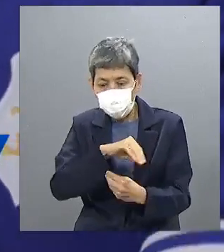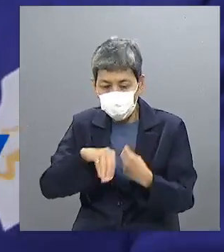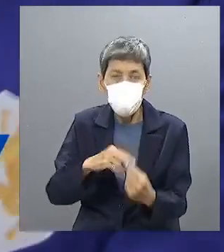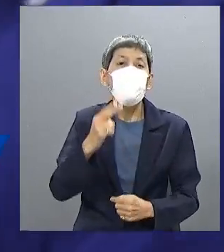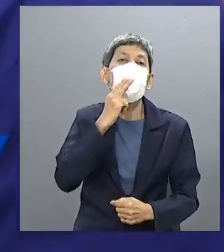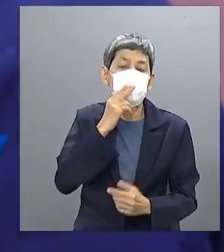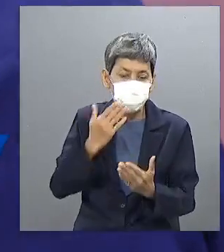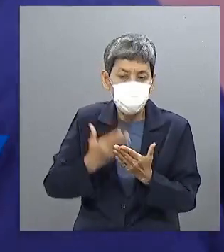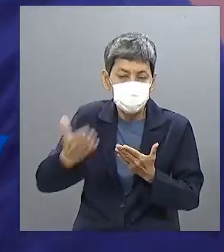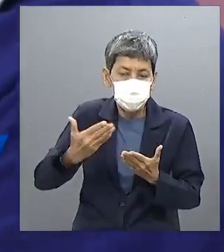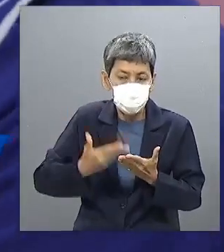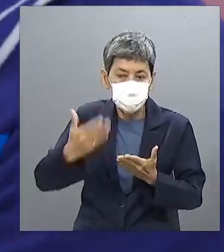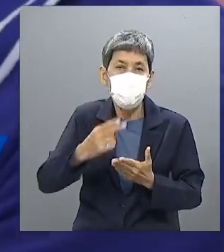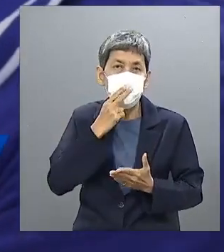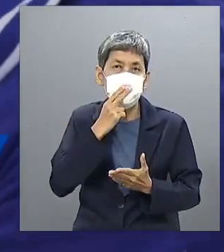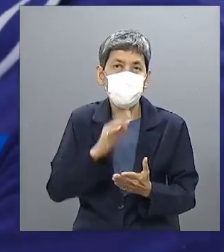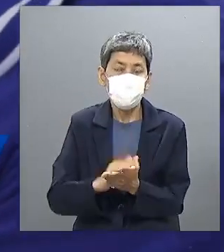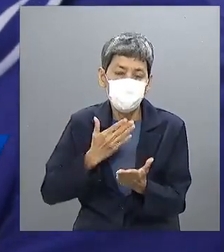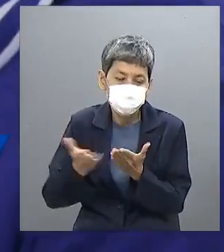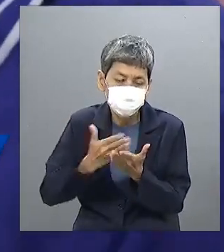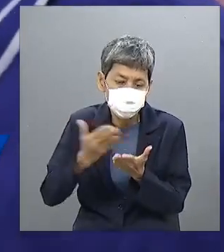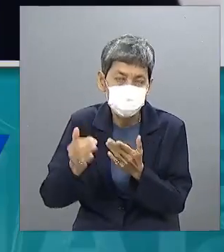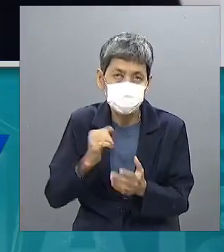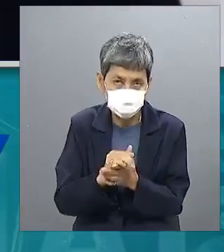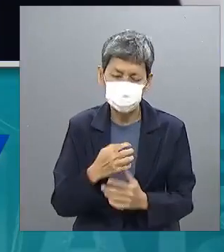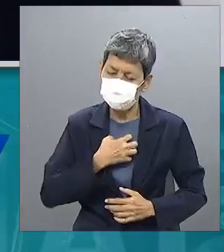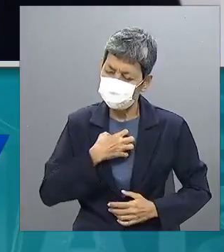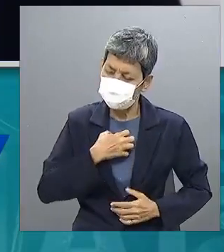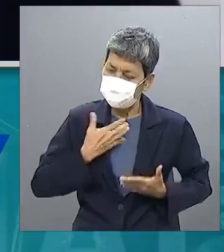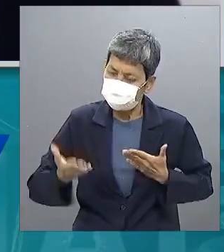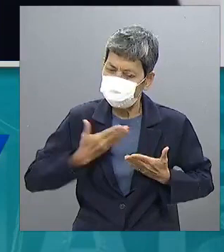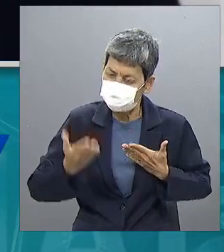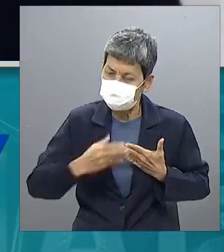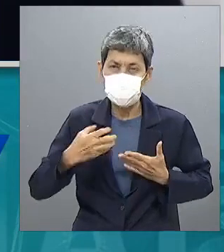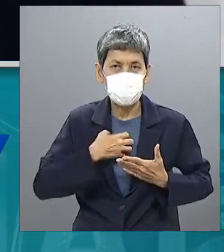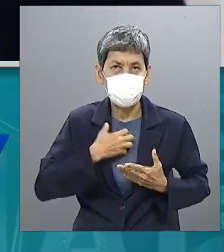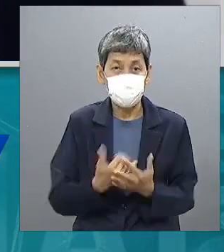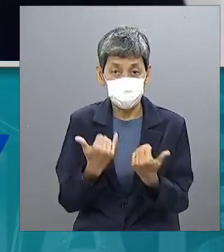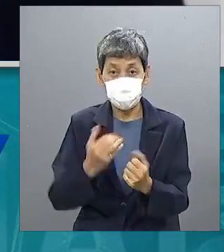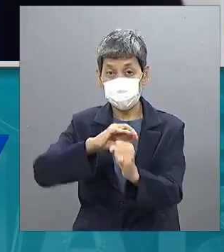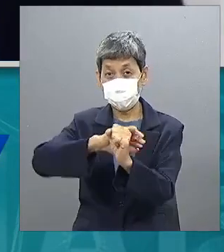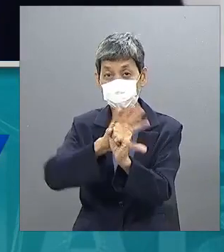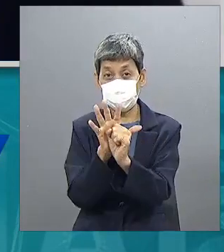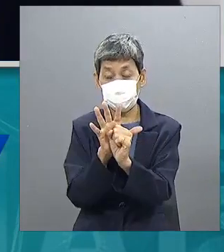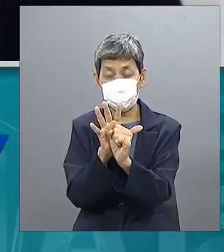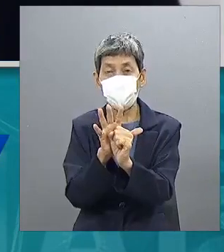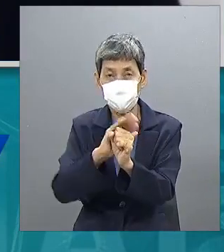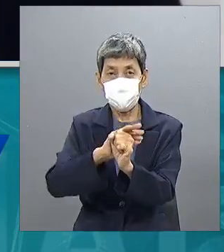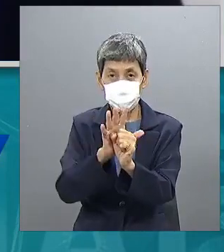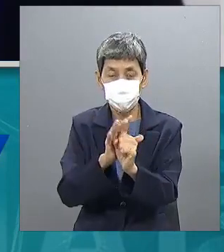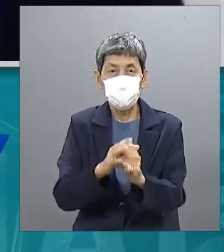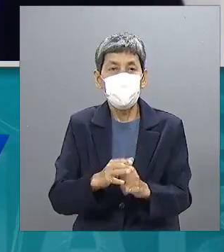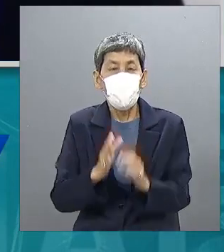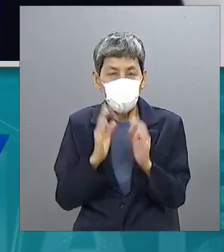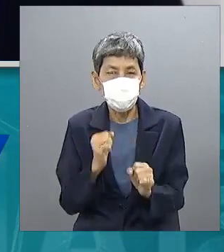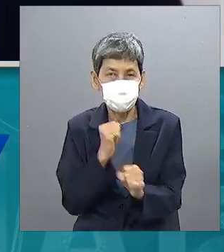มันสุกแล้วมันมาเสพติดนอนมันจะมีความต้องการซื้อตลอดเวลาในช่วงสถานการณ์คงwithนี้นะครับเอ่อกูใช้แรงงานบางปุ๊บ